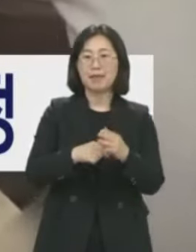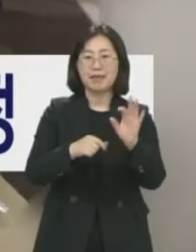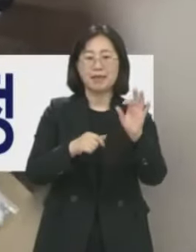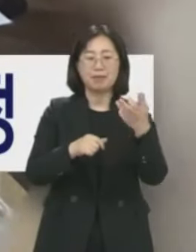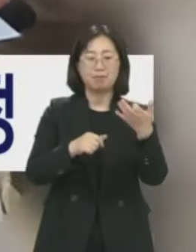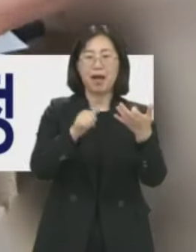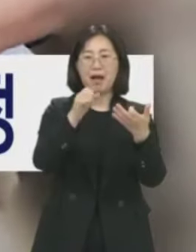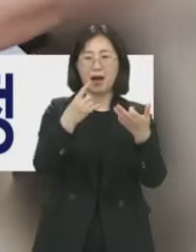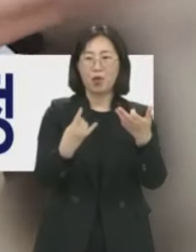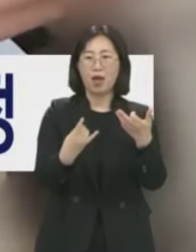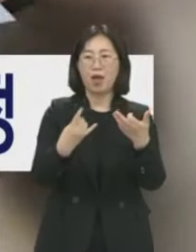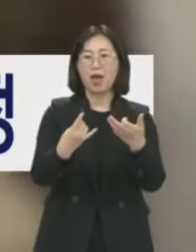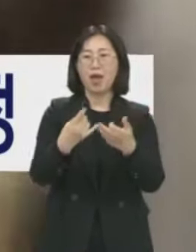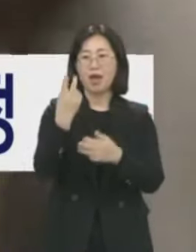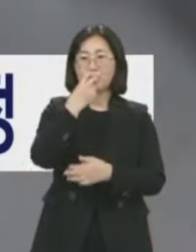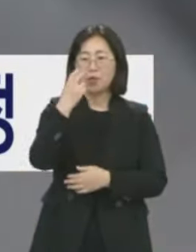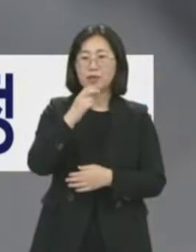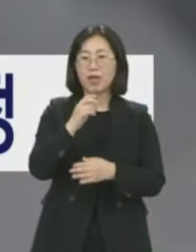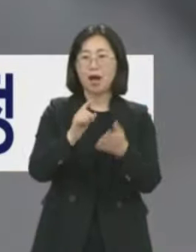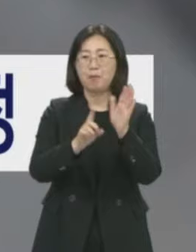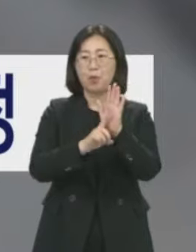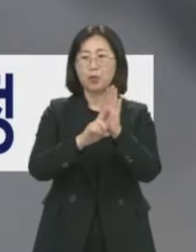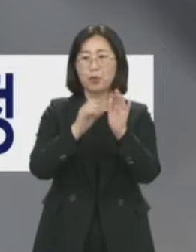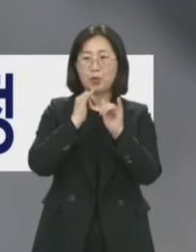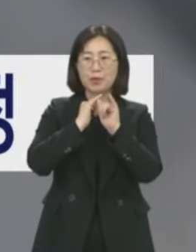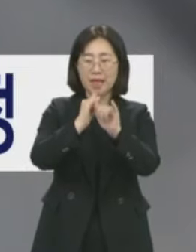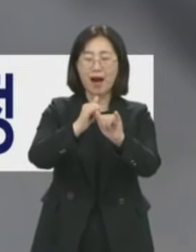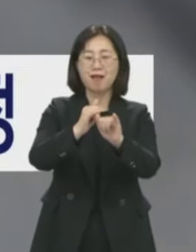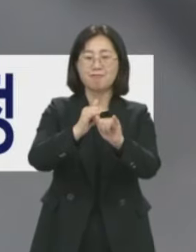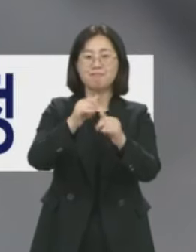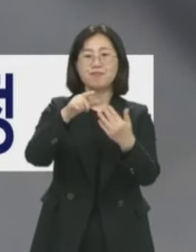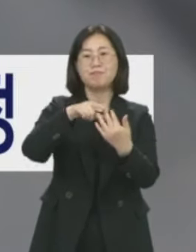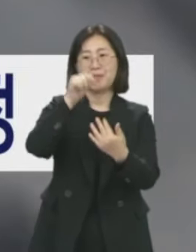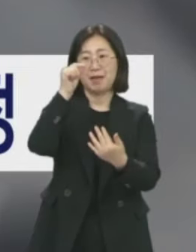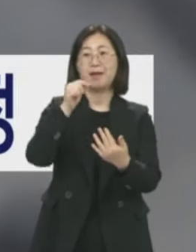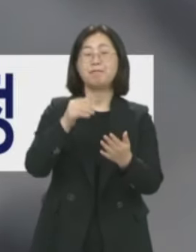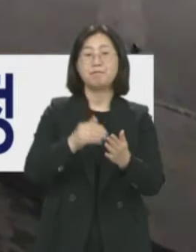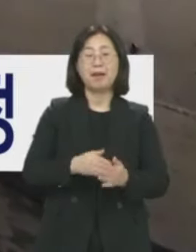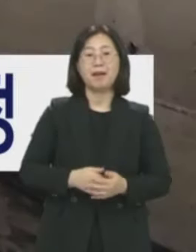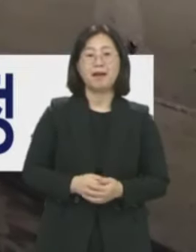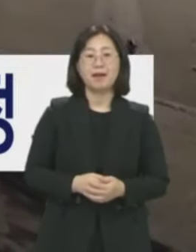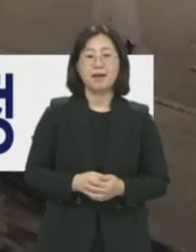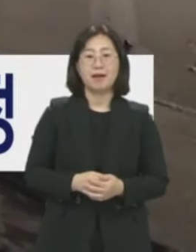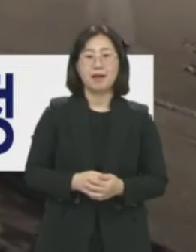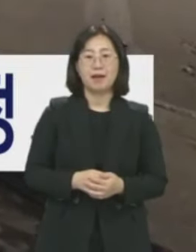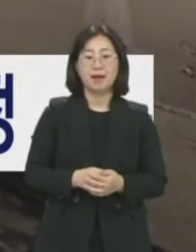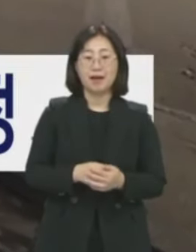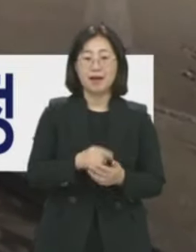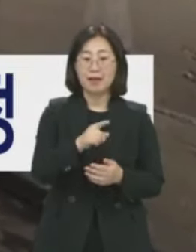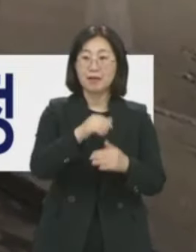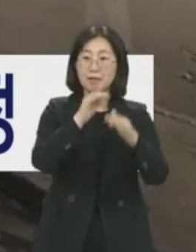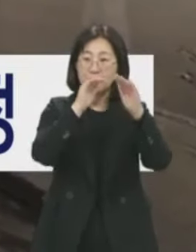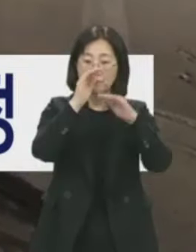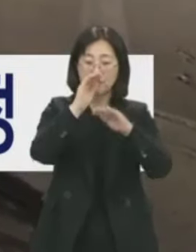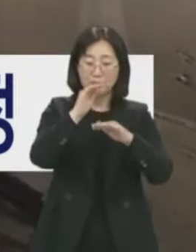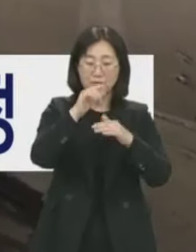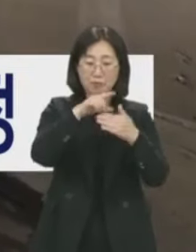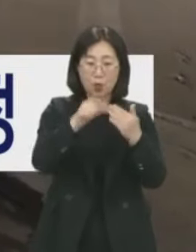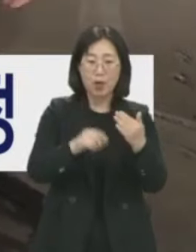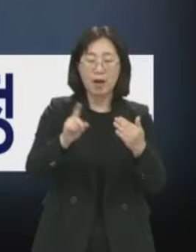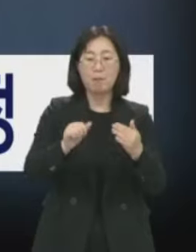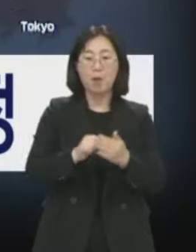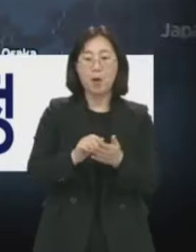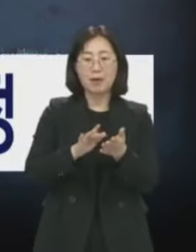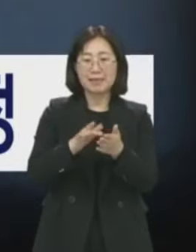제18회 한국조사보도상 방송부문 수상작으로 선정됐습니다. 최초 보고 마약 지도로 말한다는